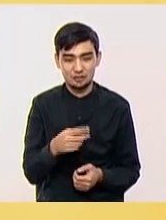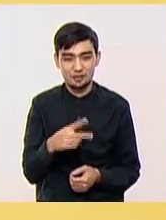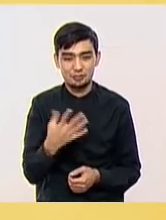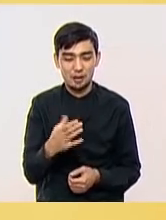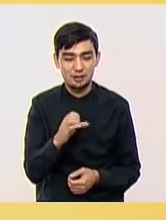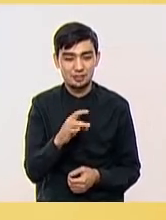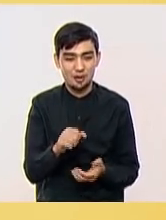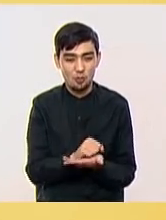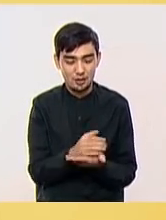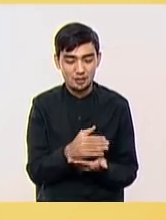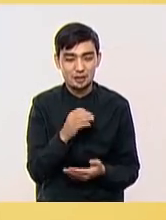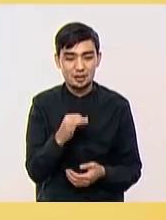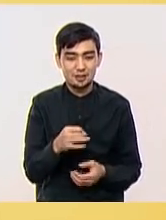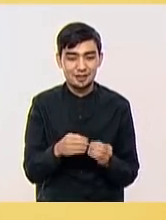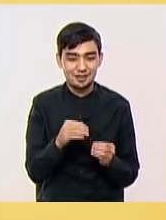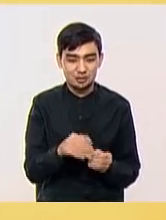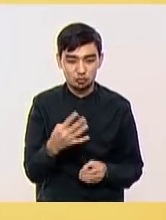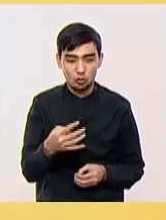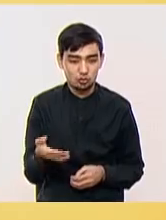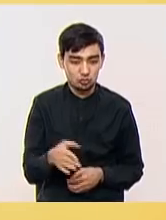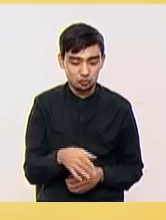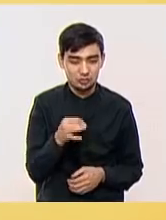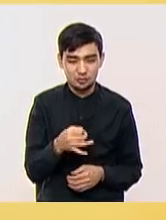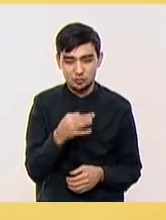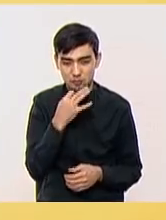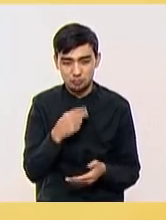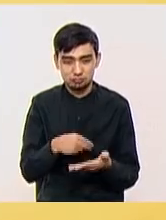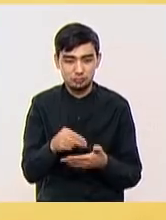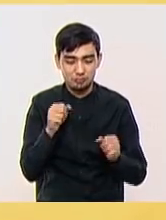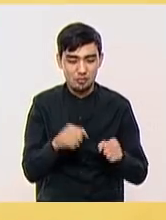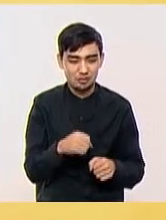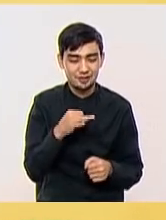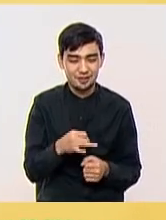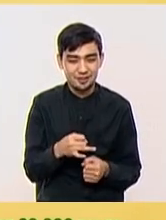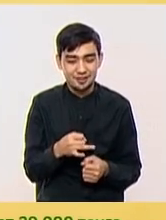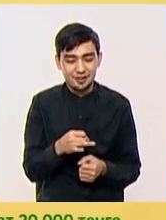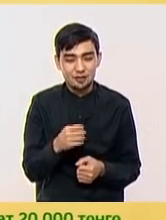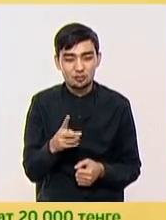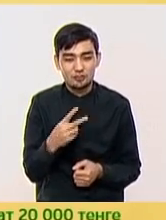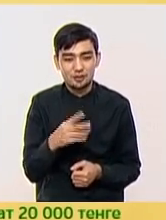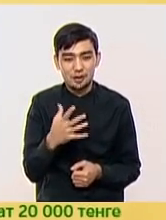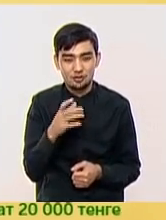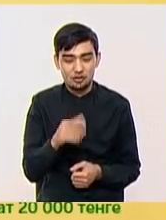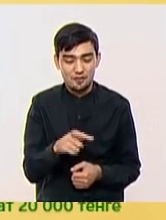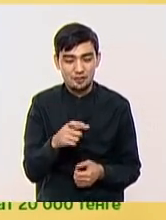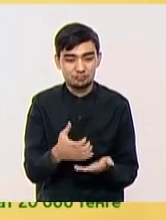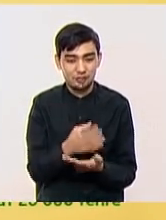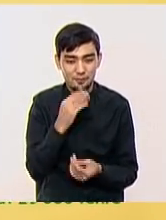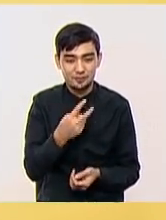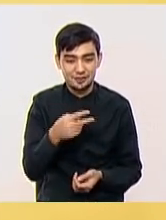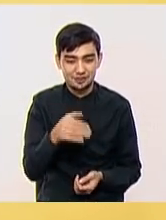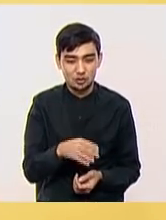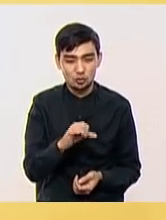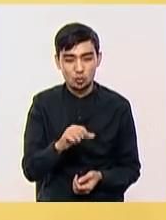пен 10 мың теңгелік 40 сертификат Смол дүкенінен қалаған өнімді алуыңызға мүмкіндік береді. Ал 25 адам ұтып алатын 20 мың теңгелік 30-қа